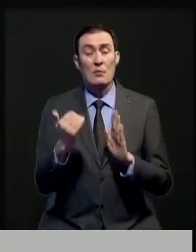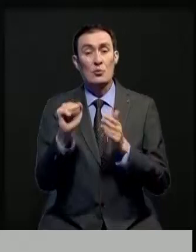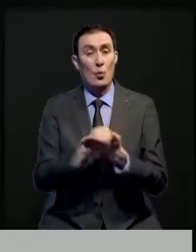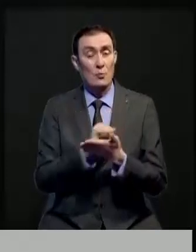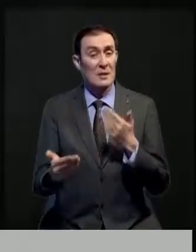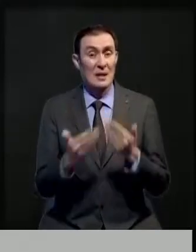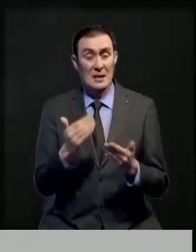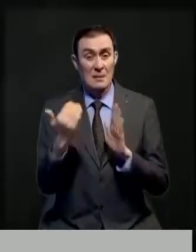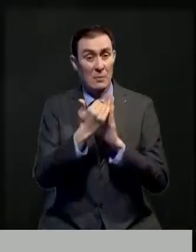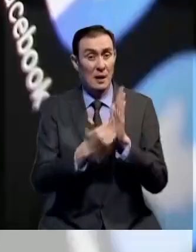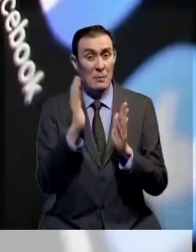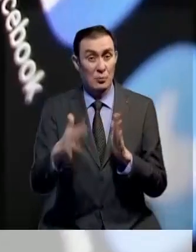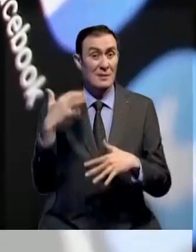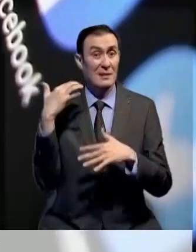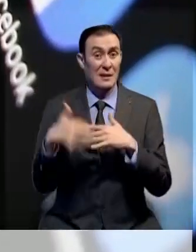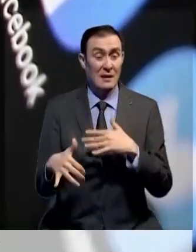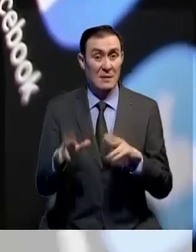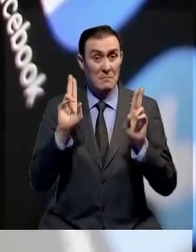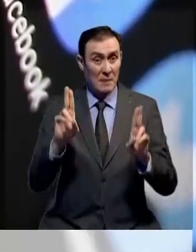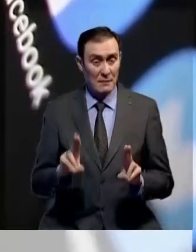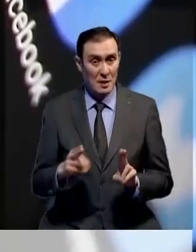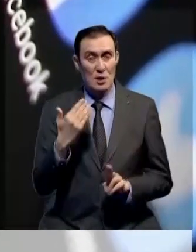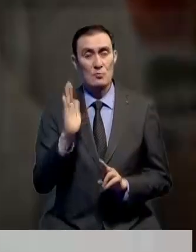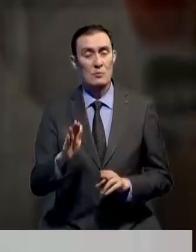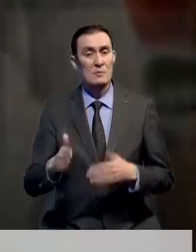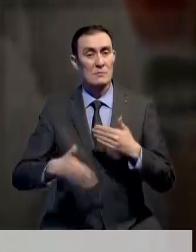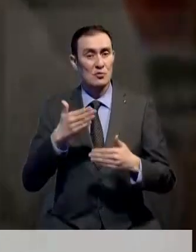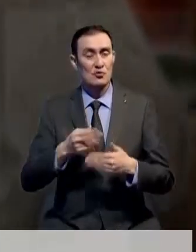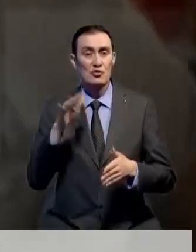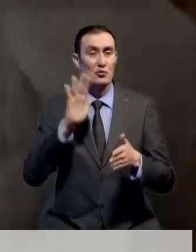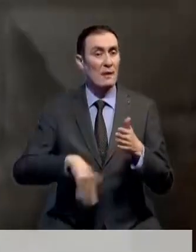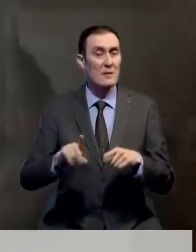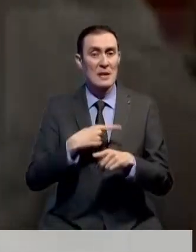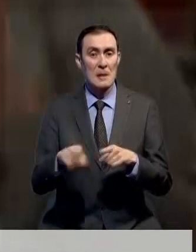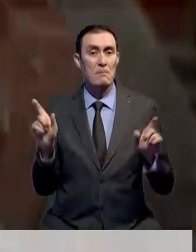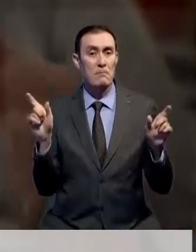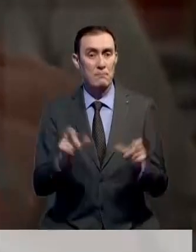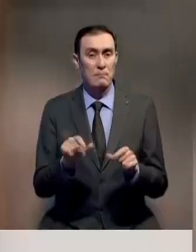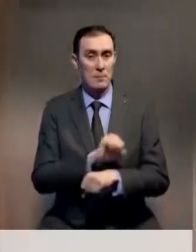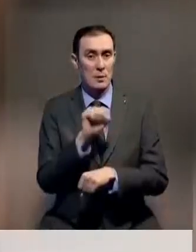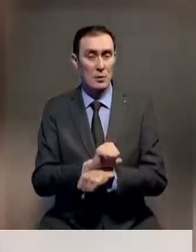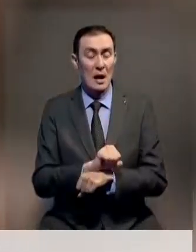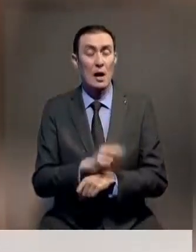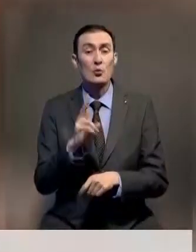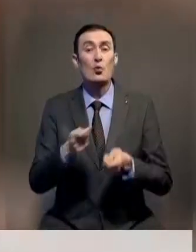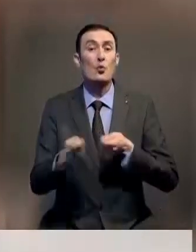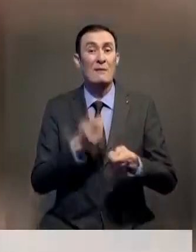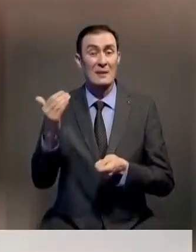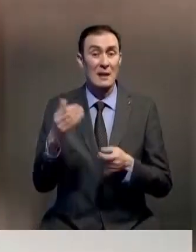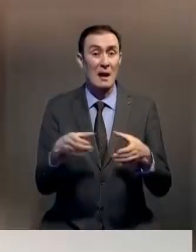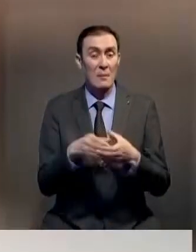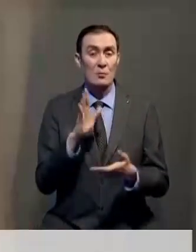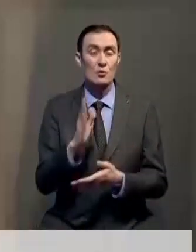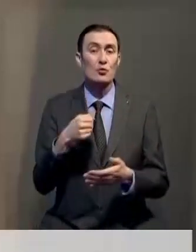документа, если платформа будет игнорировать требования, ей может грозить штраф или даже блокировка, а руководителям соцсети или мессенджера